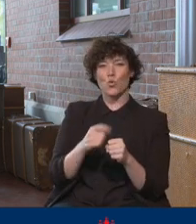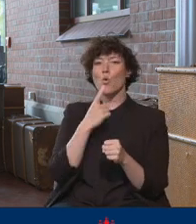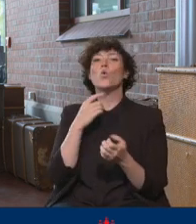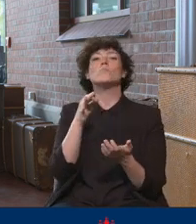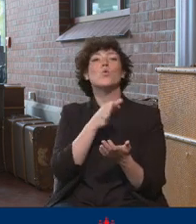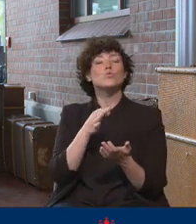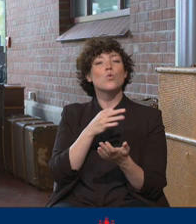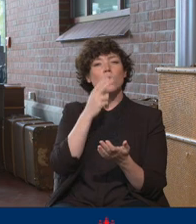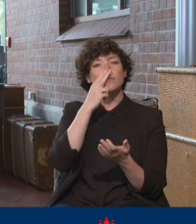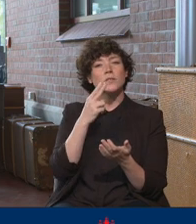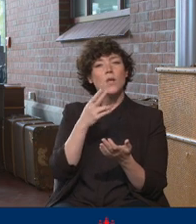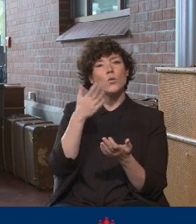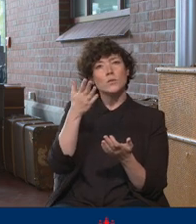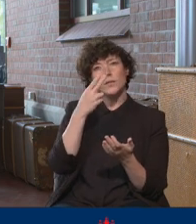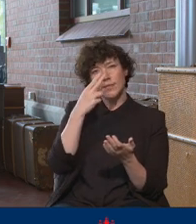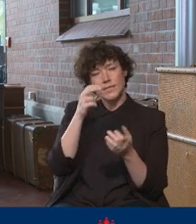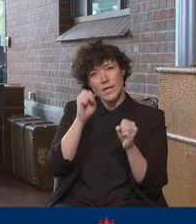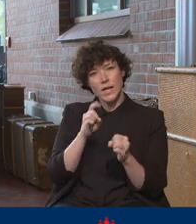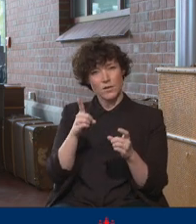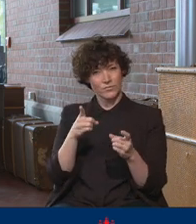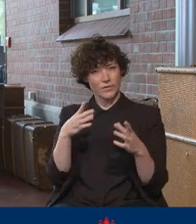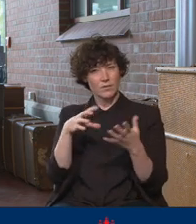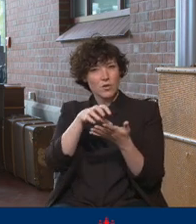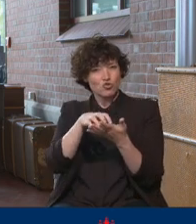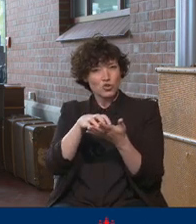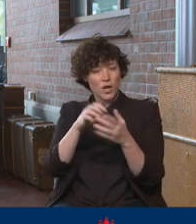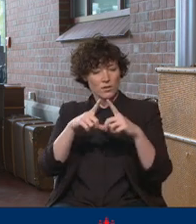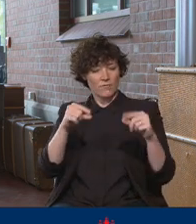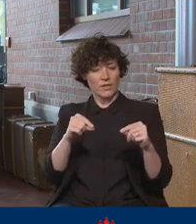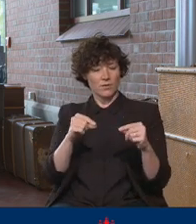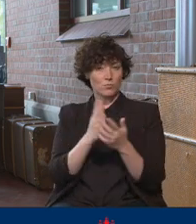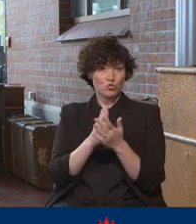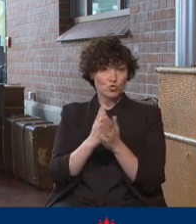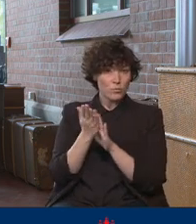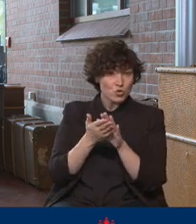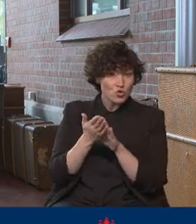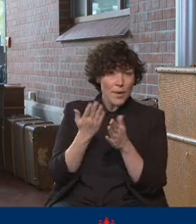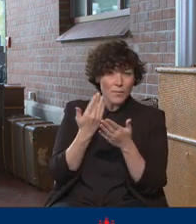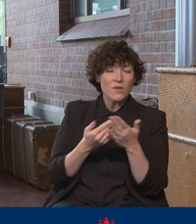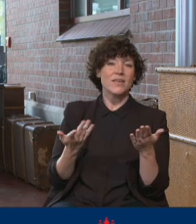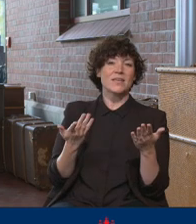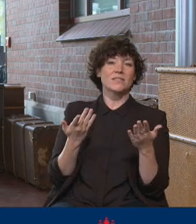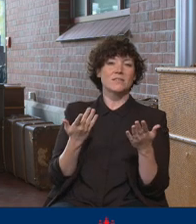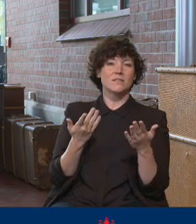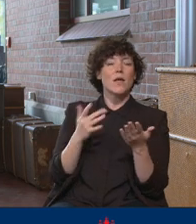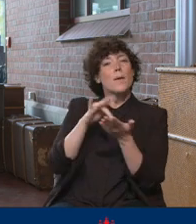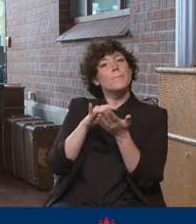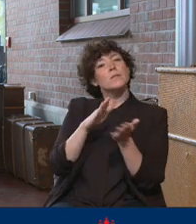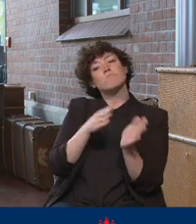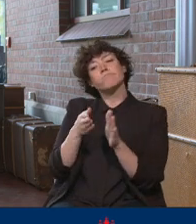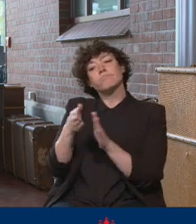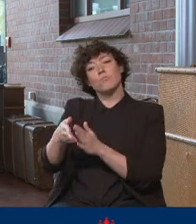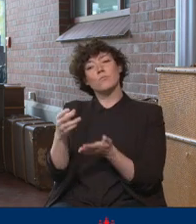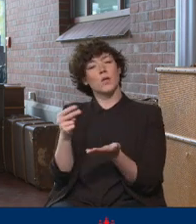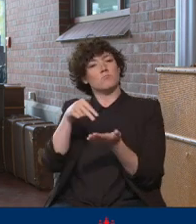deutlich das dichte stadtquartier das eingangs auch schon beschrieben wurde man sieht in der mitte den wert des heutigen zustand der weit davon entfernt